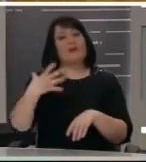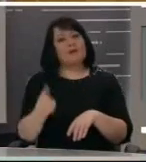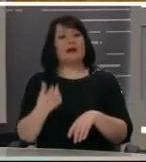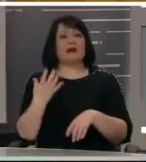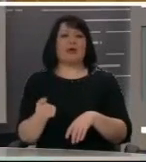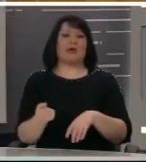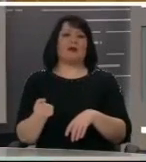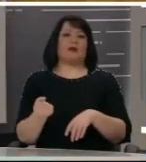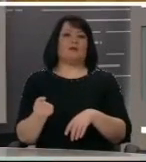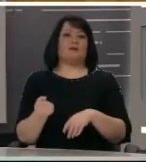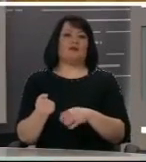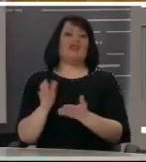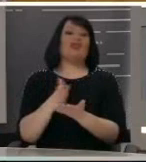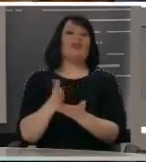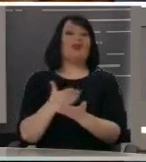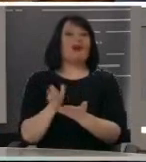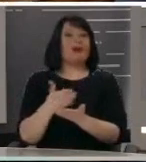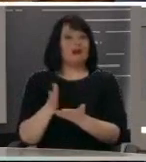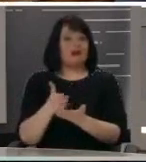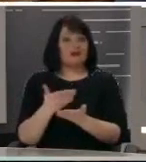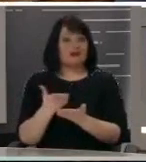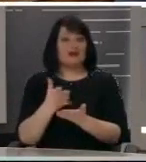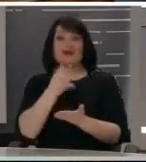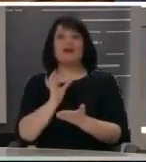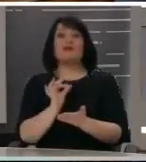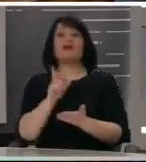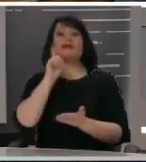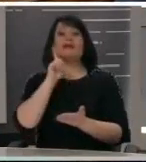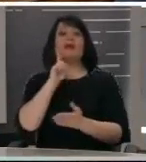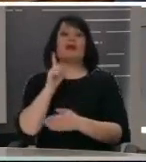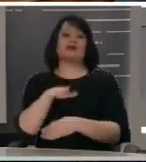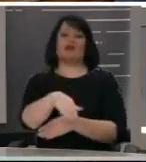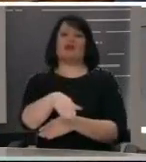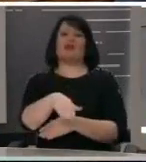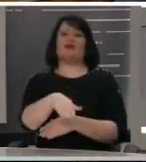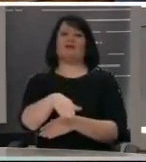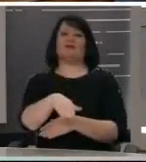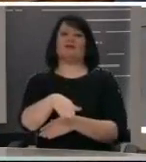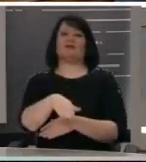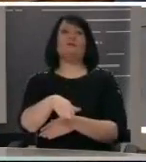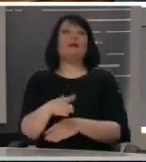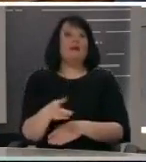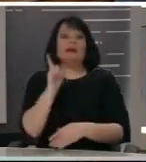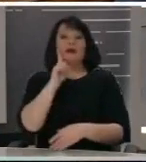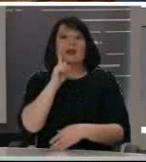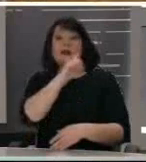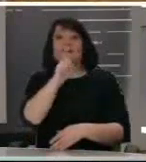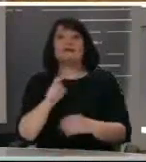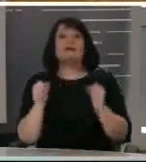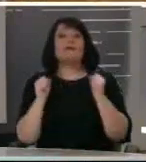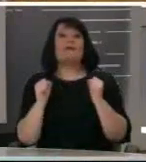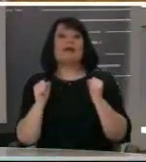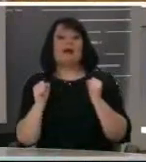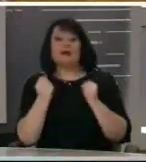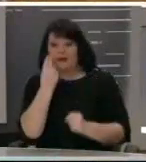Η εδρεωμένη διάκριση σε βάρος των γυναικών τις κάνει να βιώνουν με διπλό